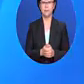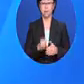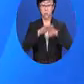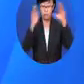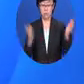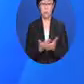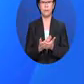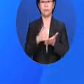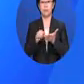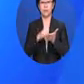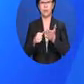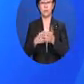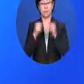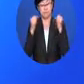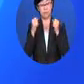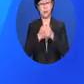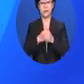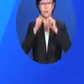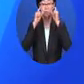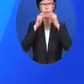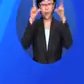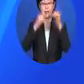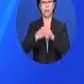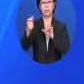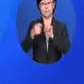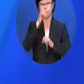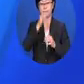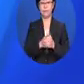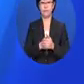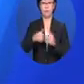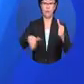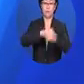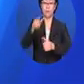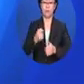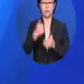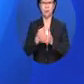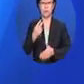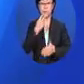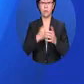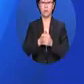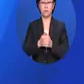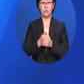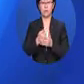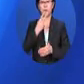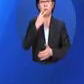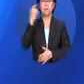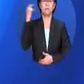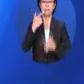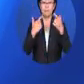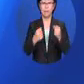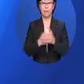만물이 겨울잠에서 깨어난다는 경칩이 다가왔습니다. 주변 작은 생물들의 숨소리마저 들리는 것